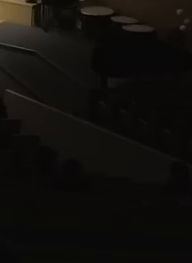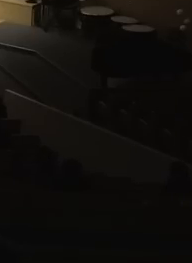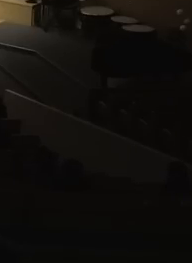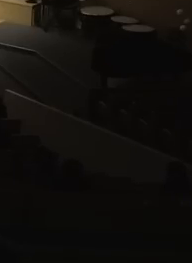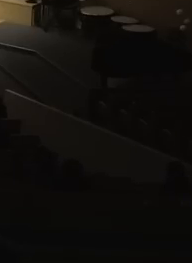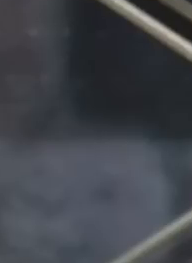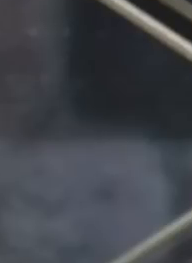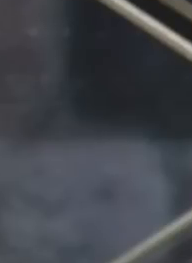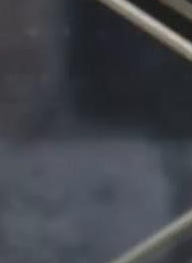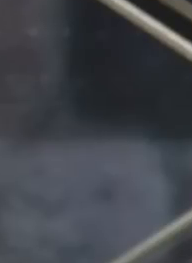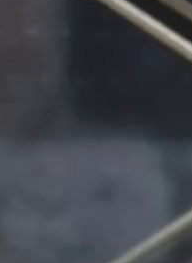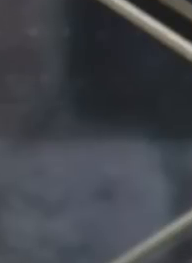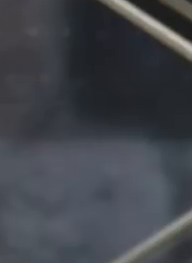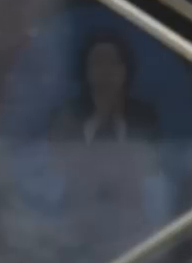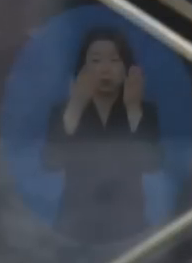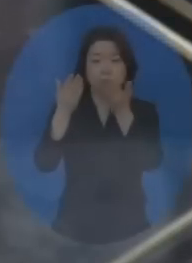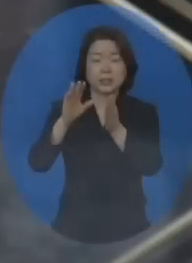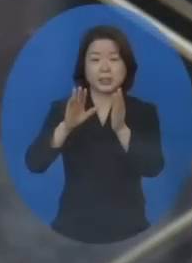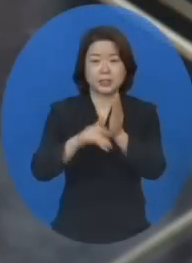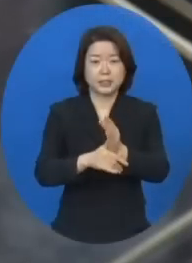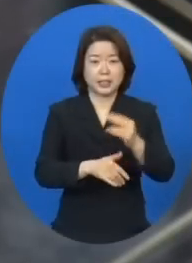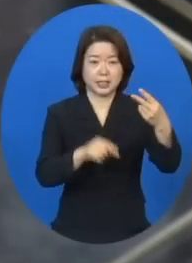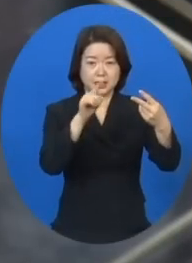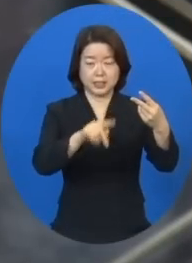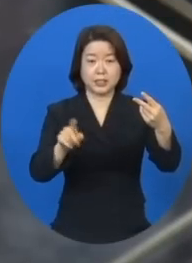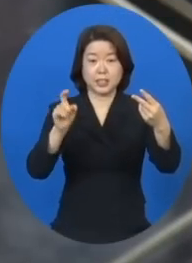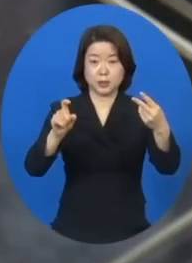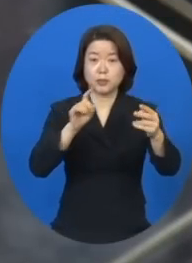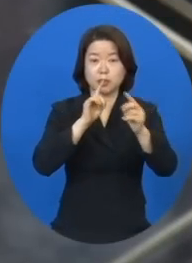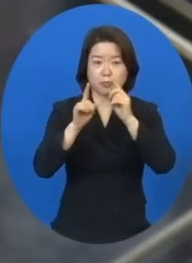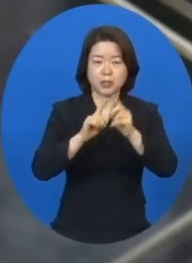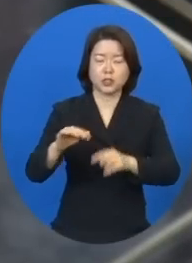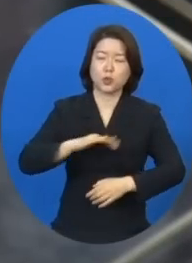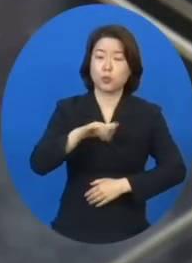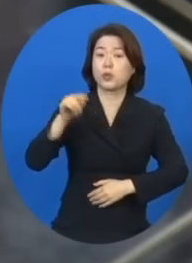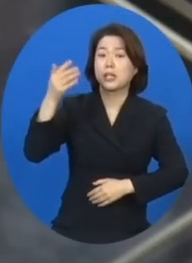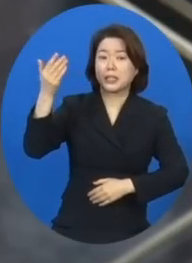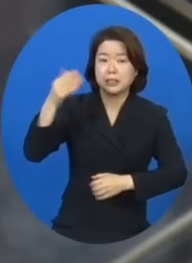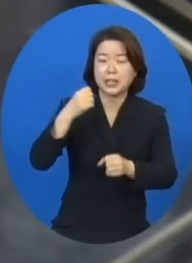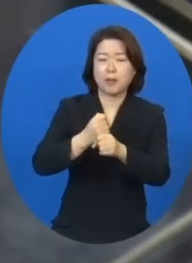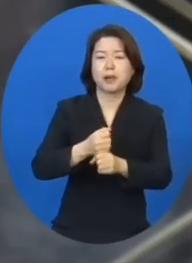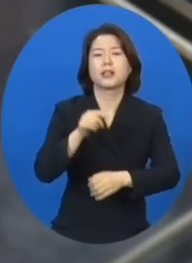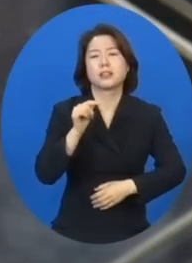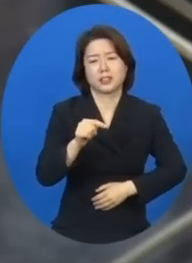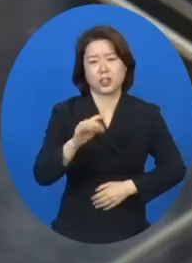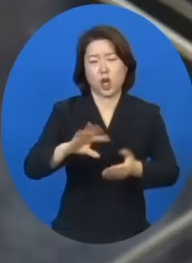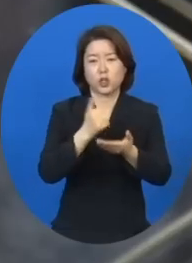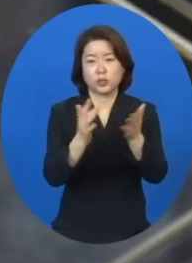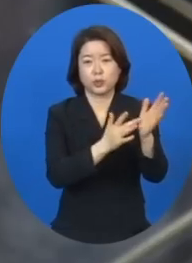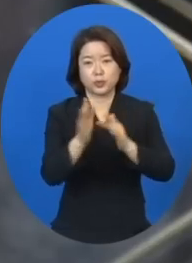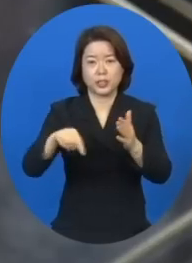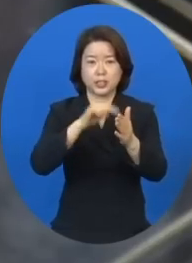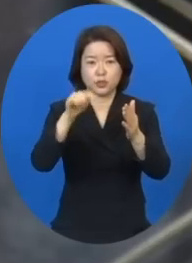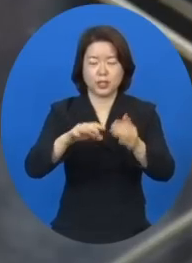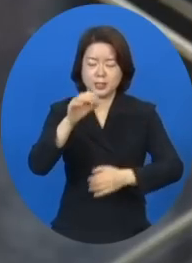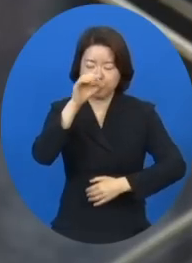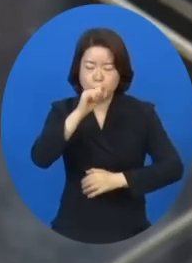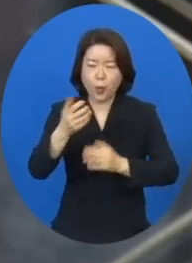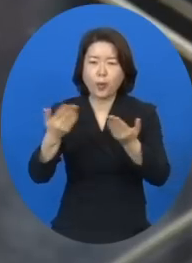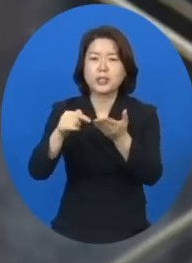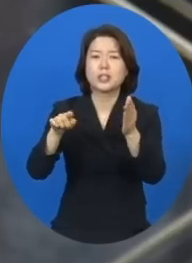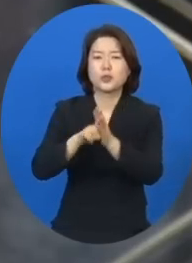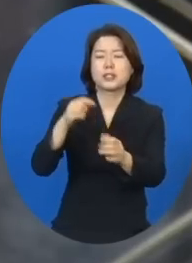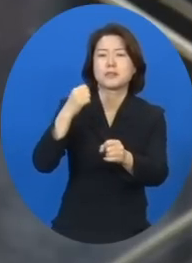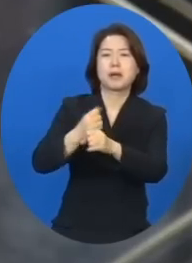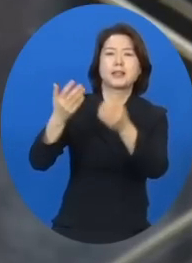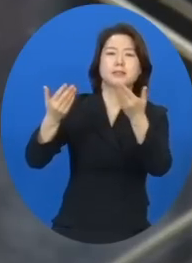두 번째 기도할 때 우리가 10절 말씀 붙잡고 기도합니다. 우리는 그가 만드신 바라 그리스도 예수 안에서 선한 일을 위하여 지으심을 받은